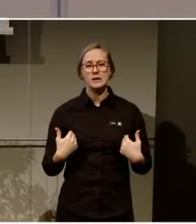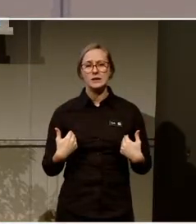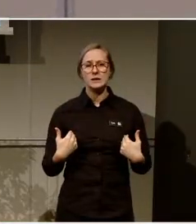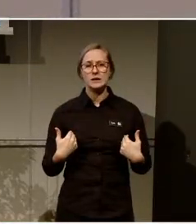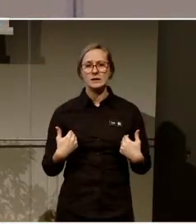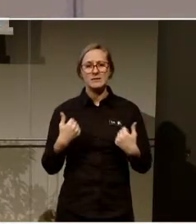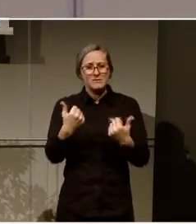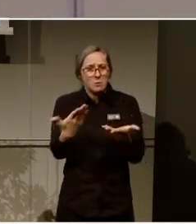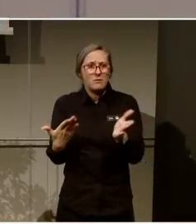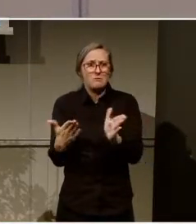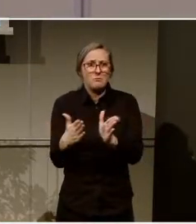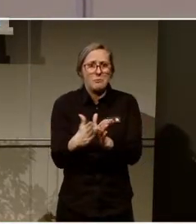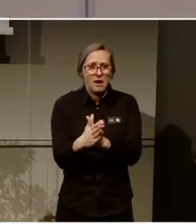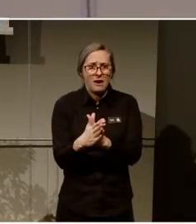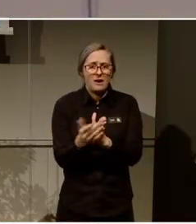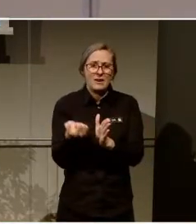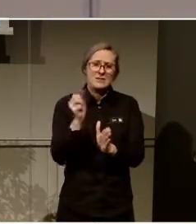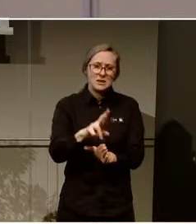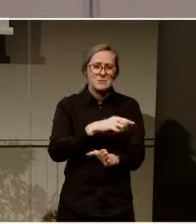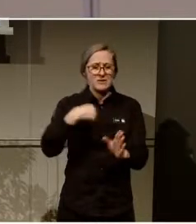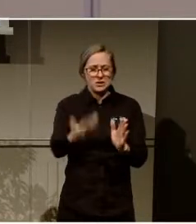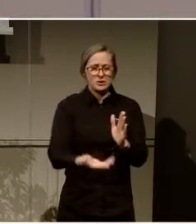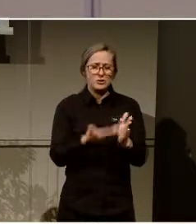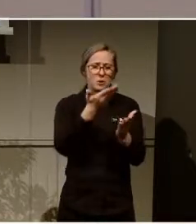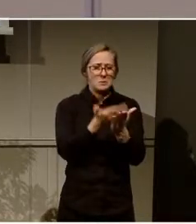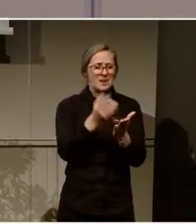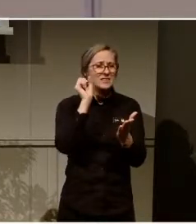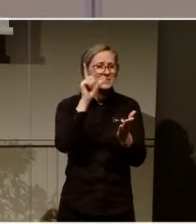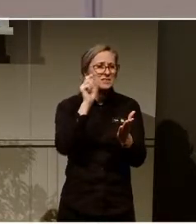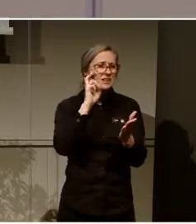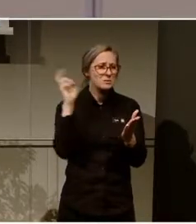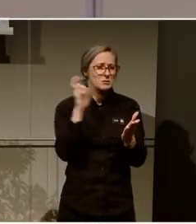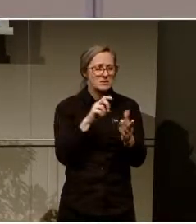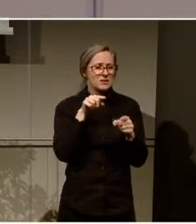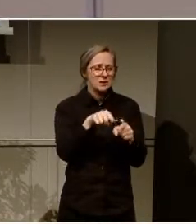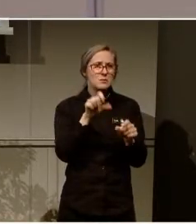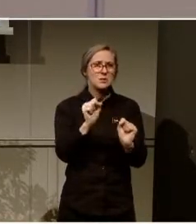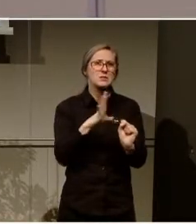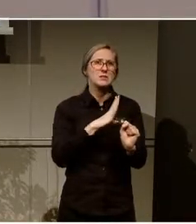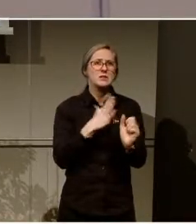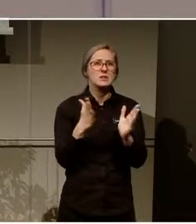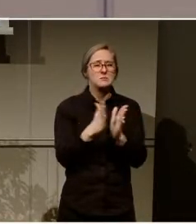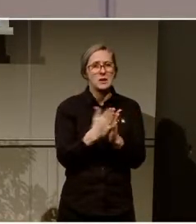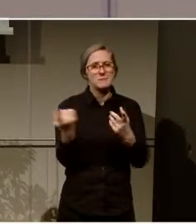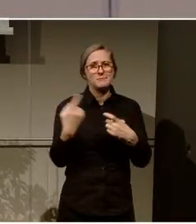att vara med. Till exempel lyfter vi att digitaliseringsperspektivet